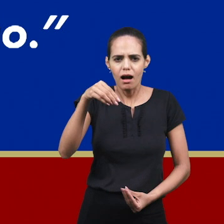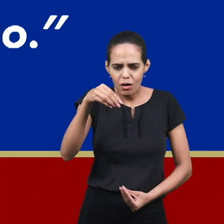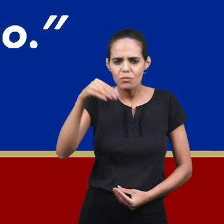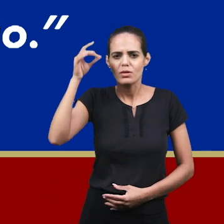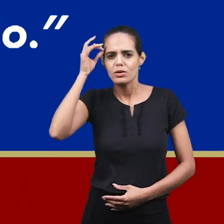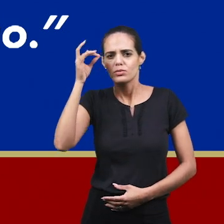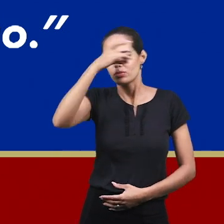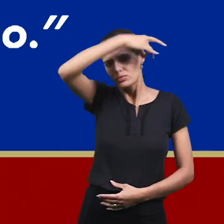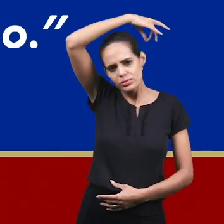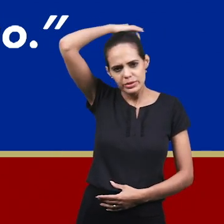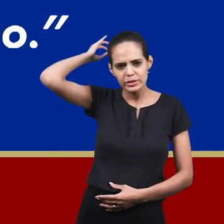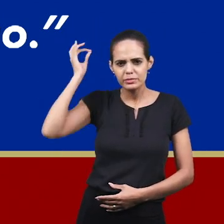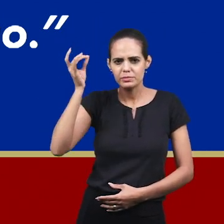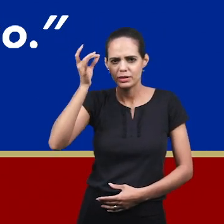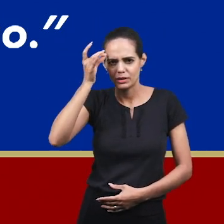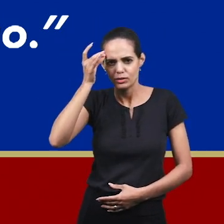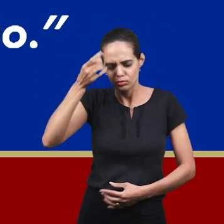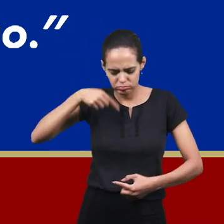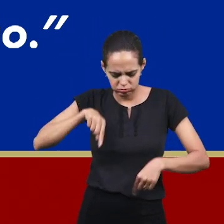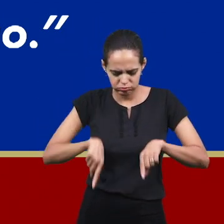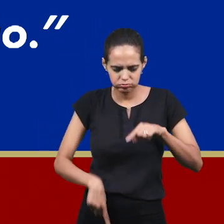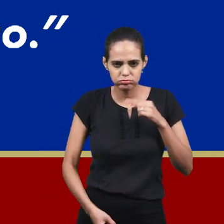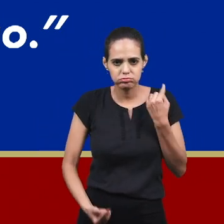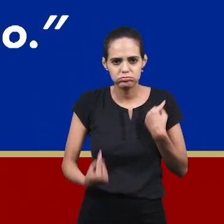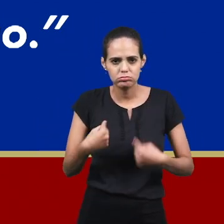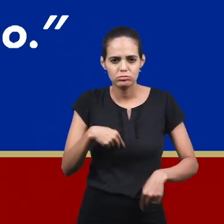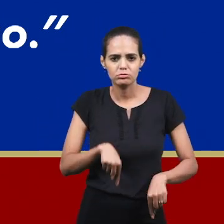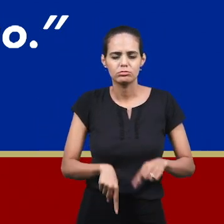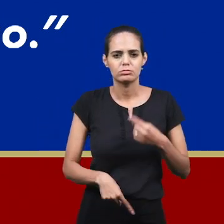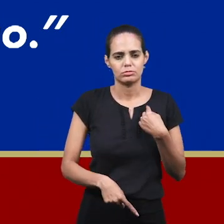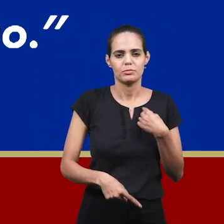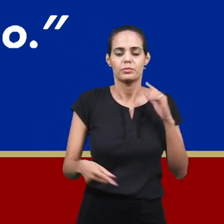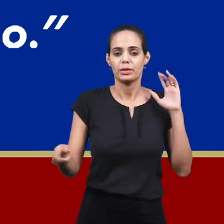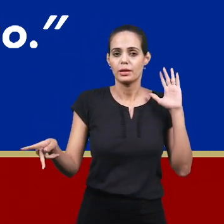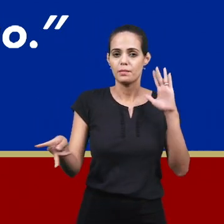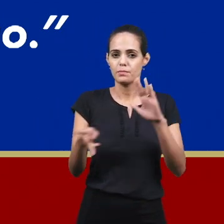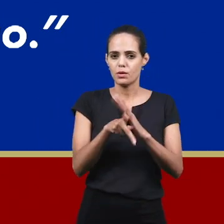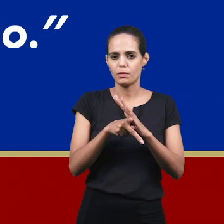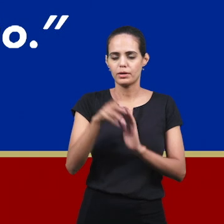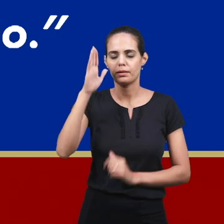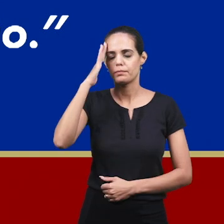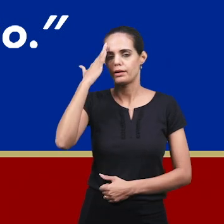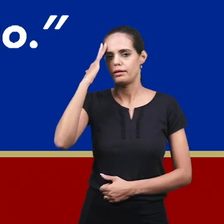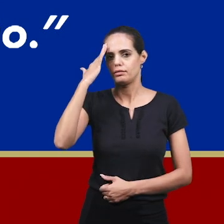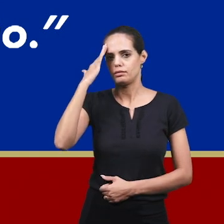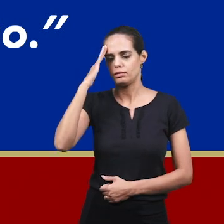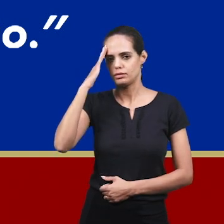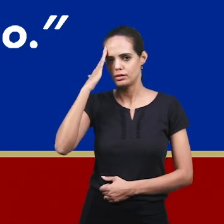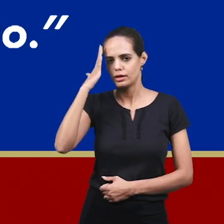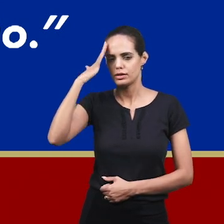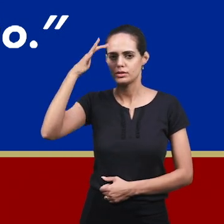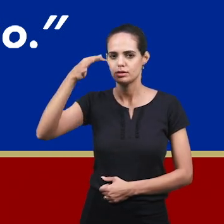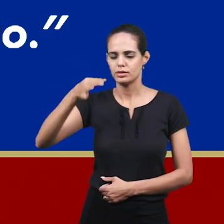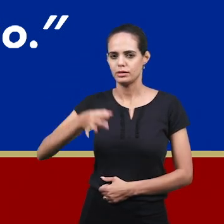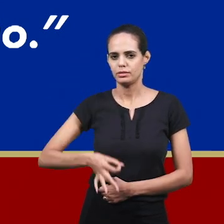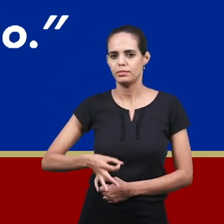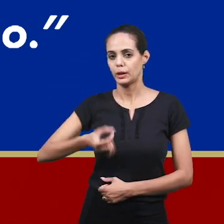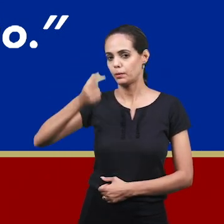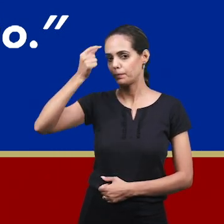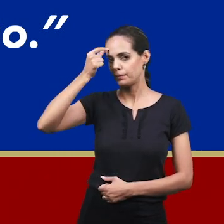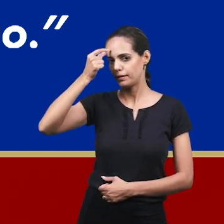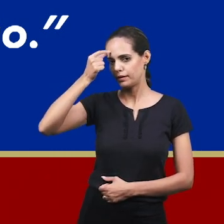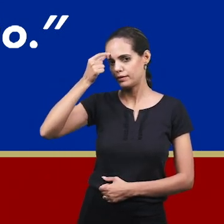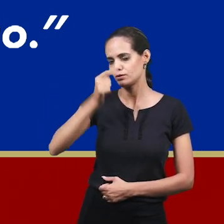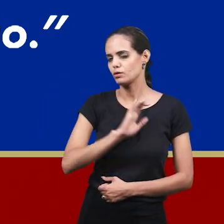moelles, et est apte pour discerner les pensées et les intentions du cœur. Gloire à Dieu,